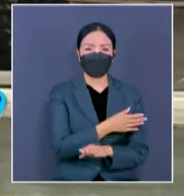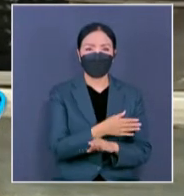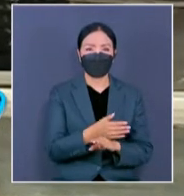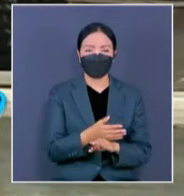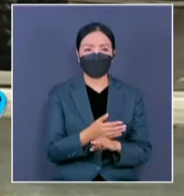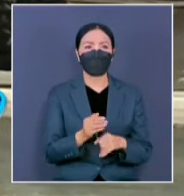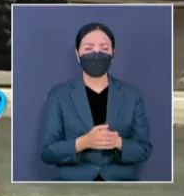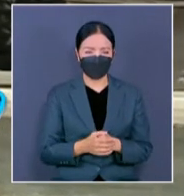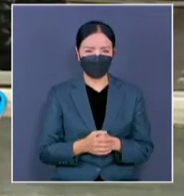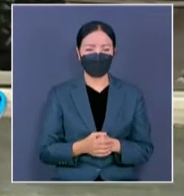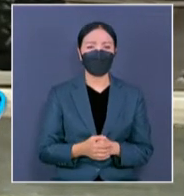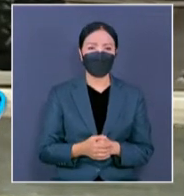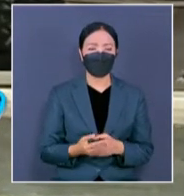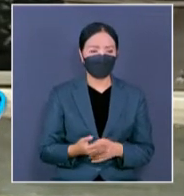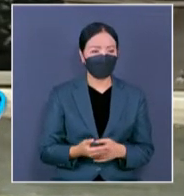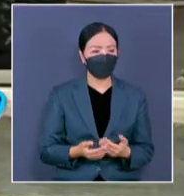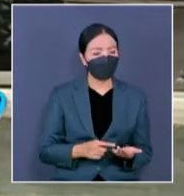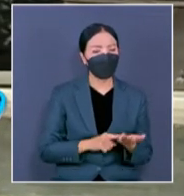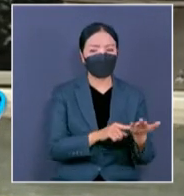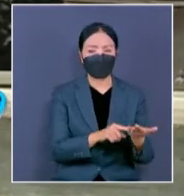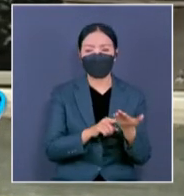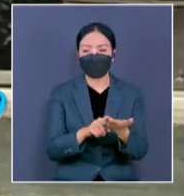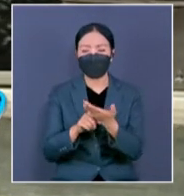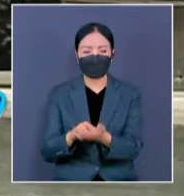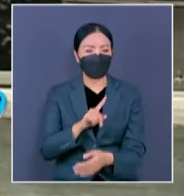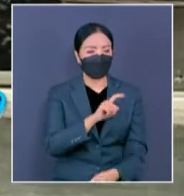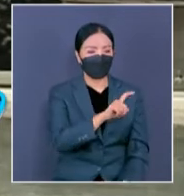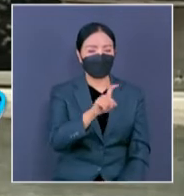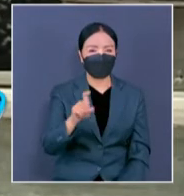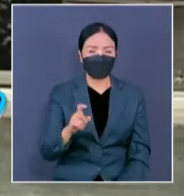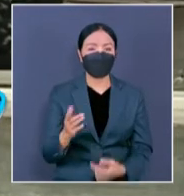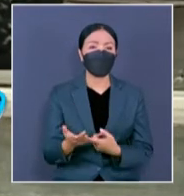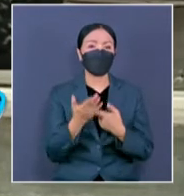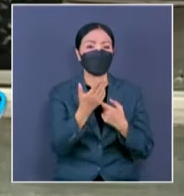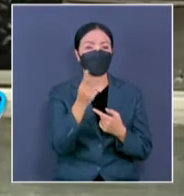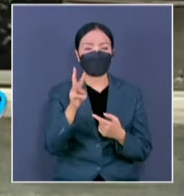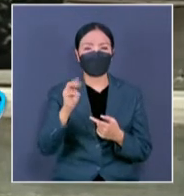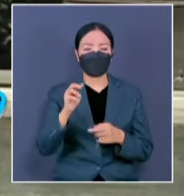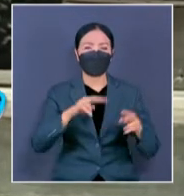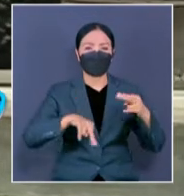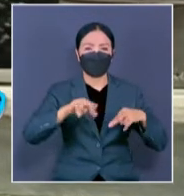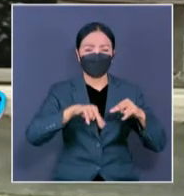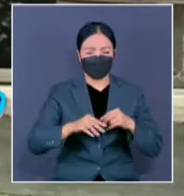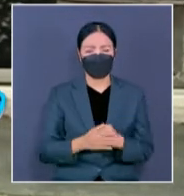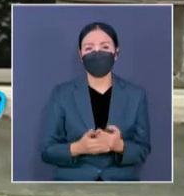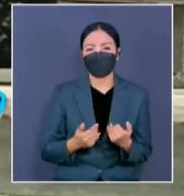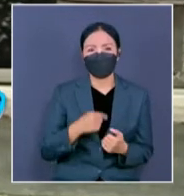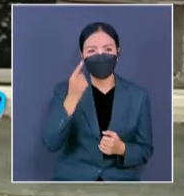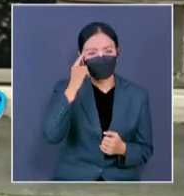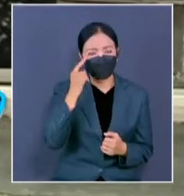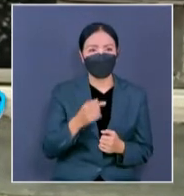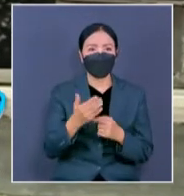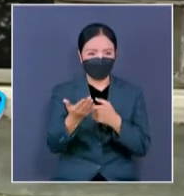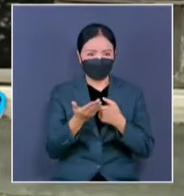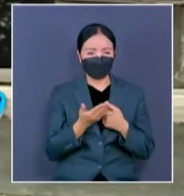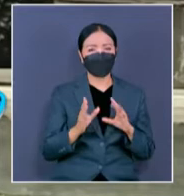อยู่ระหว่างทำหนังสือเวียนสอบถามหน่วยงานที่เกี่ยวข้องค่ะก่อนเสนอให้ครม.พิจารณาเบื้องต้นก็คาดว่าจะมีการเสนอเข้า